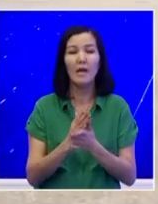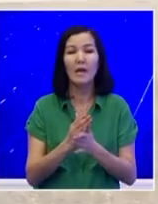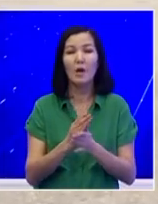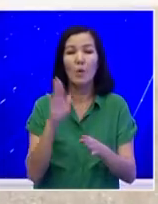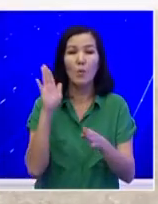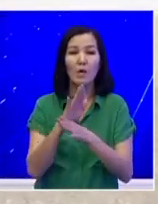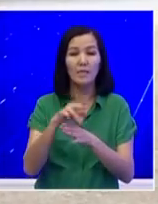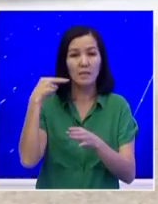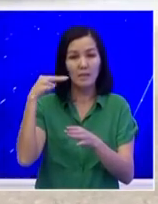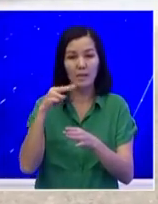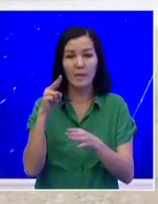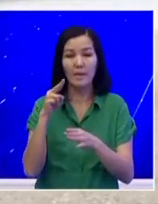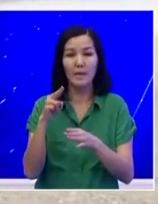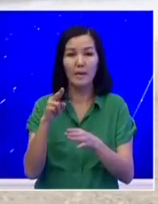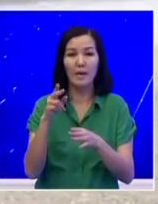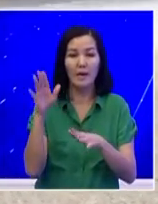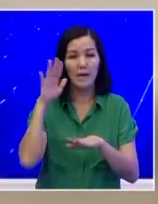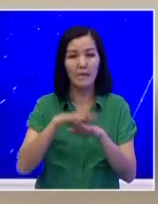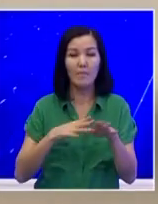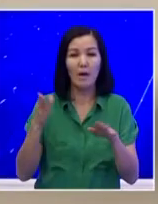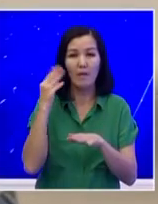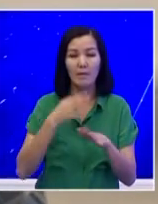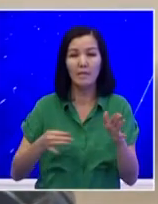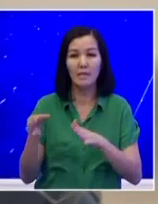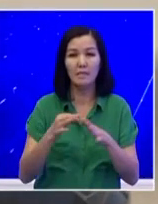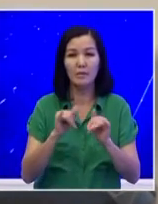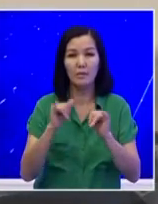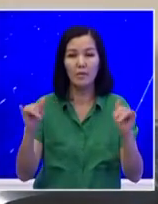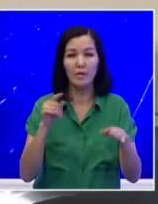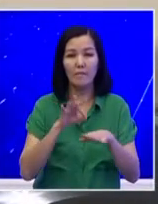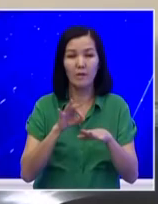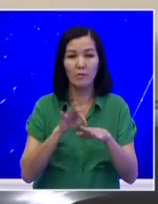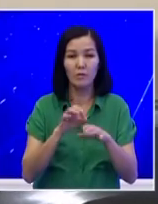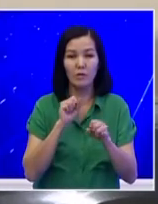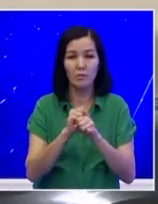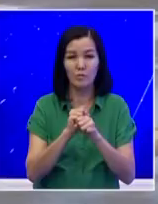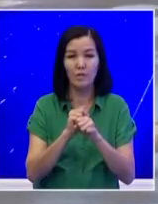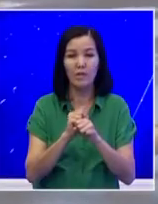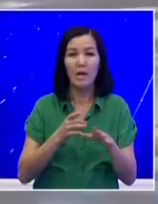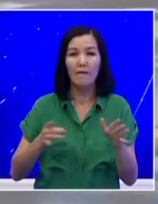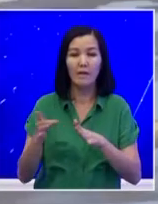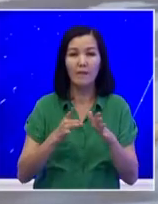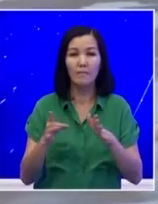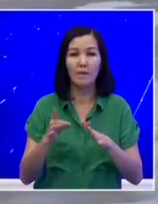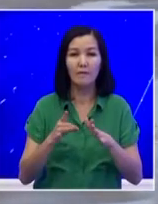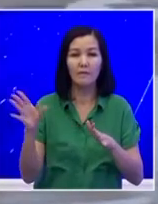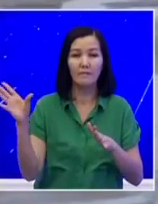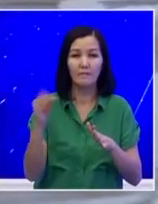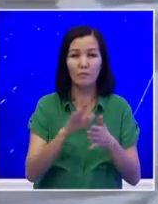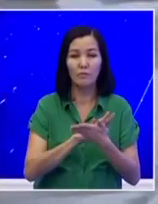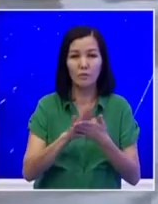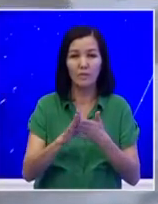главы государства и поручение акима Алматинской области по нераспространению коронавируса в Раймбекском районе соблюдается